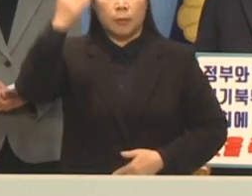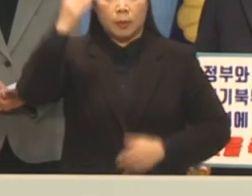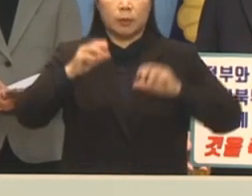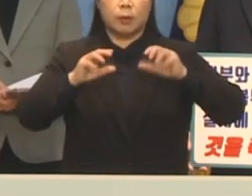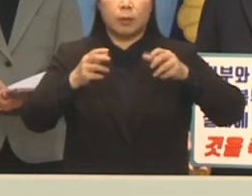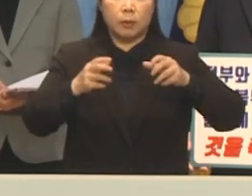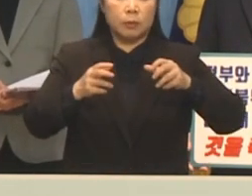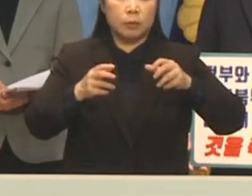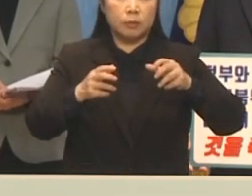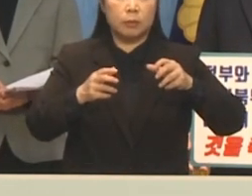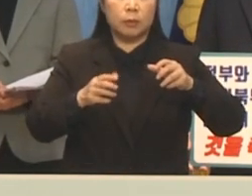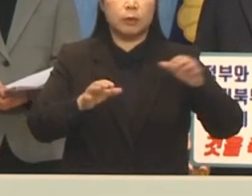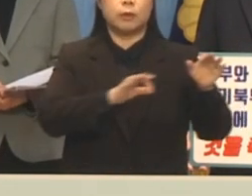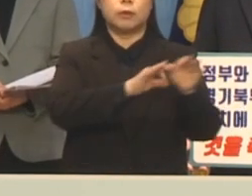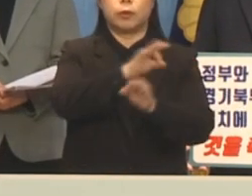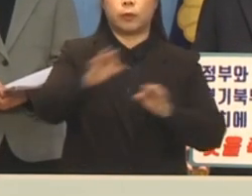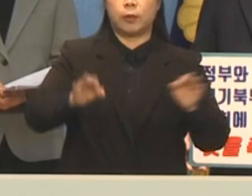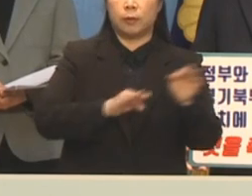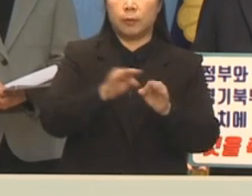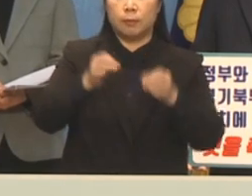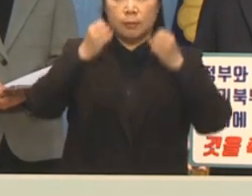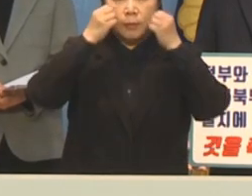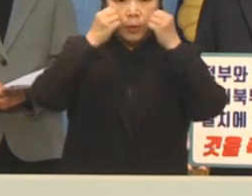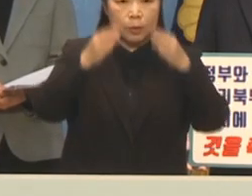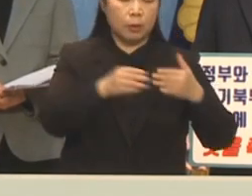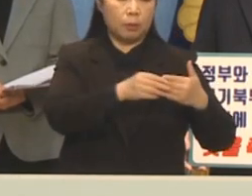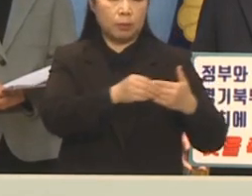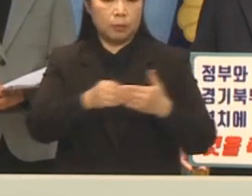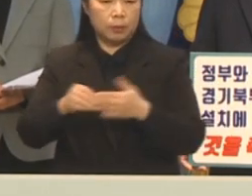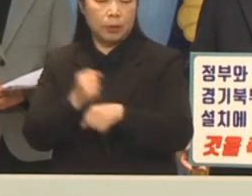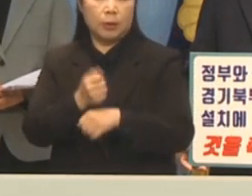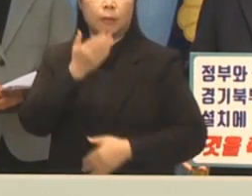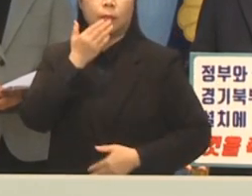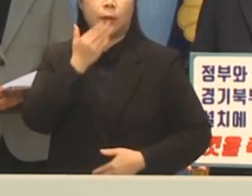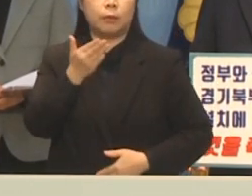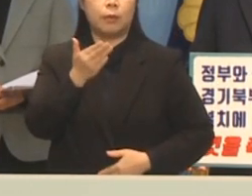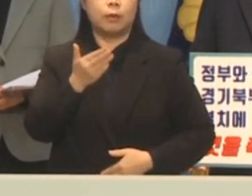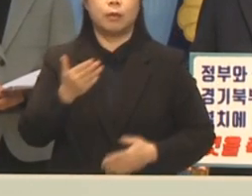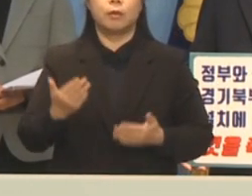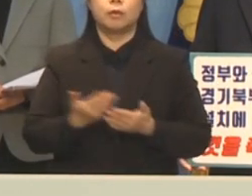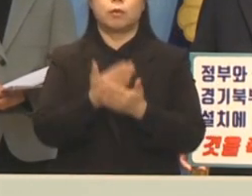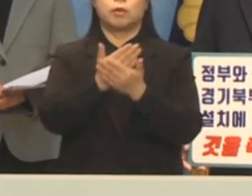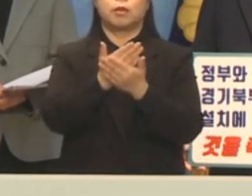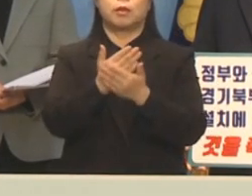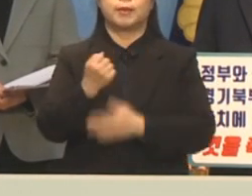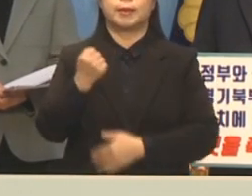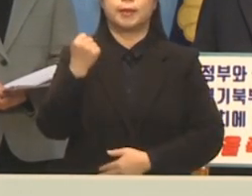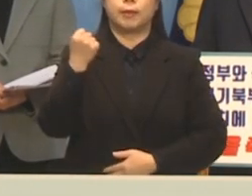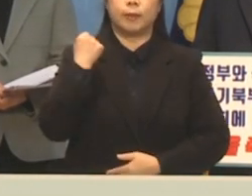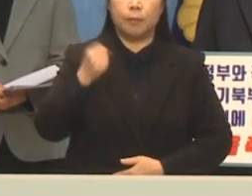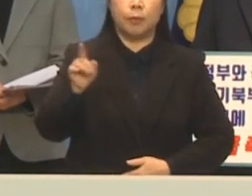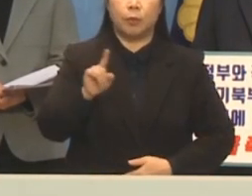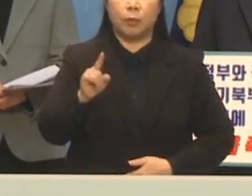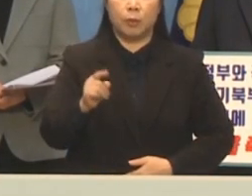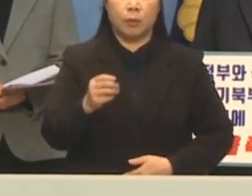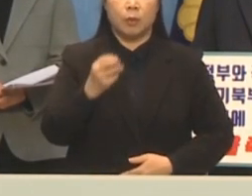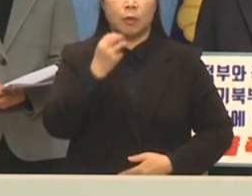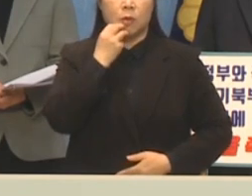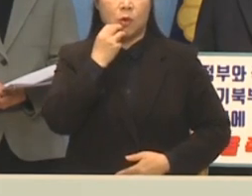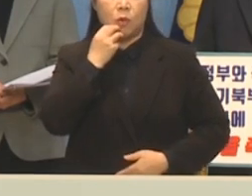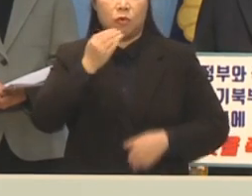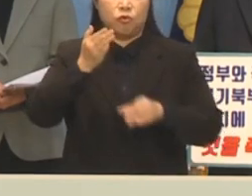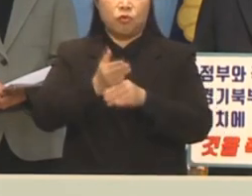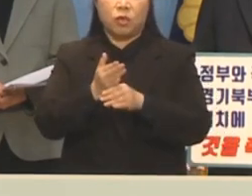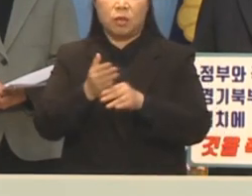대한민국 경제를 새롭게 끌고 갈 성장 동력은 서울 메가시티가